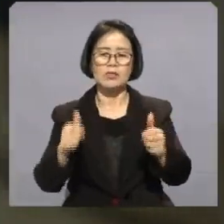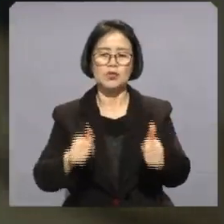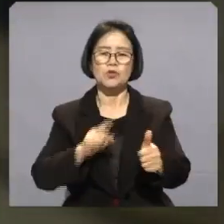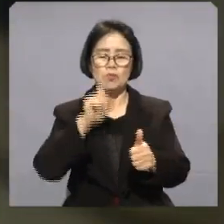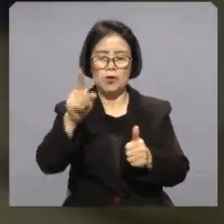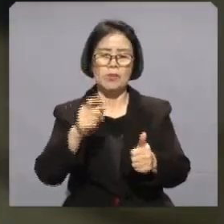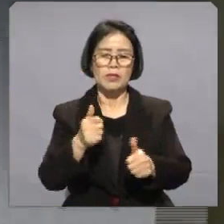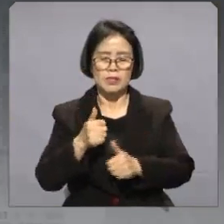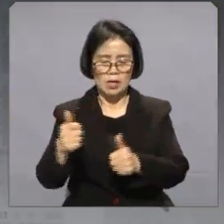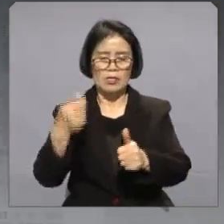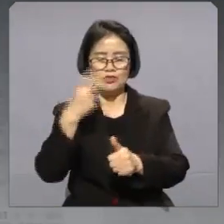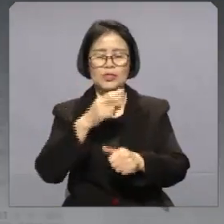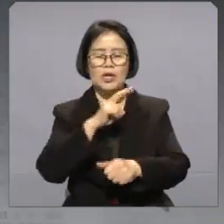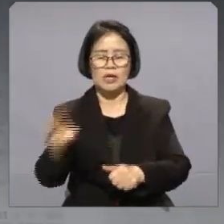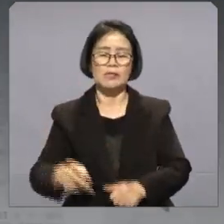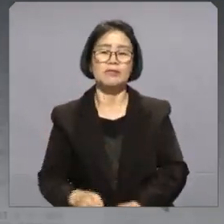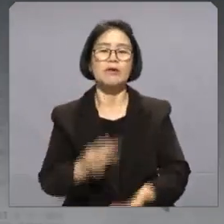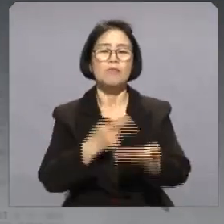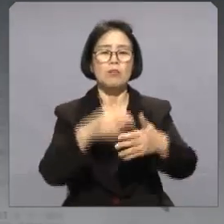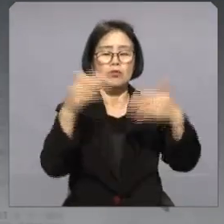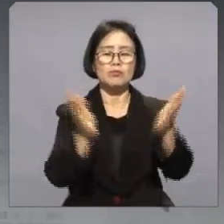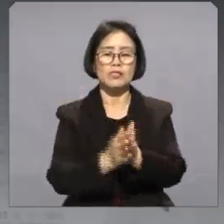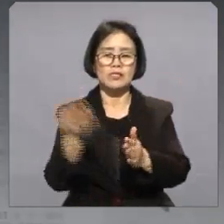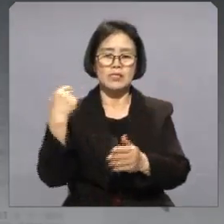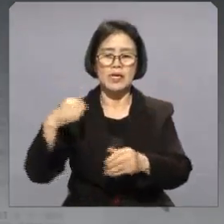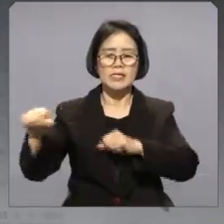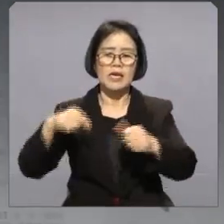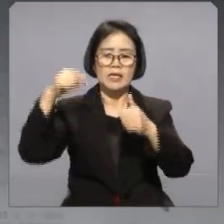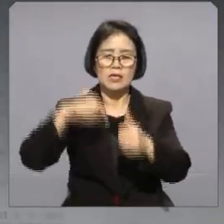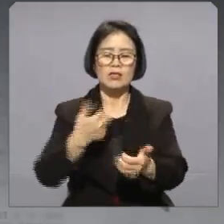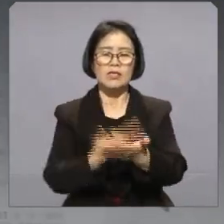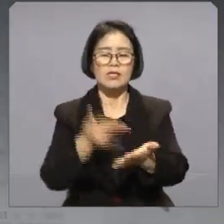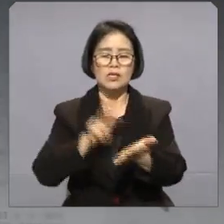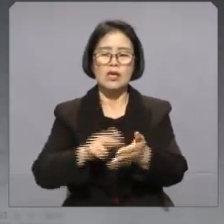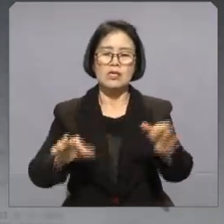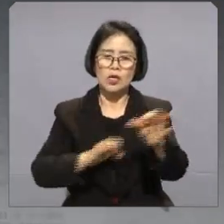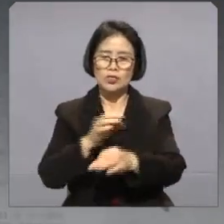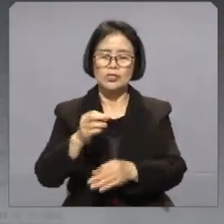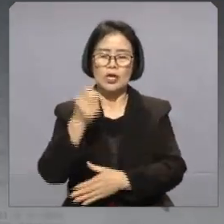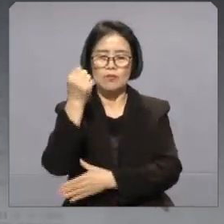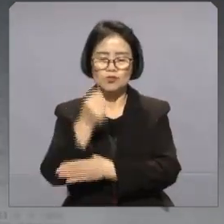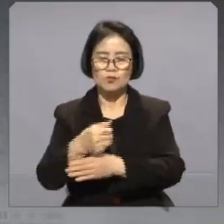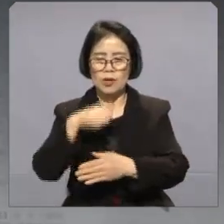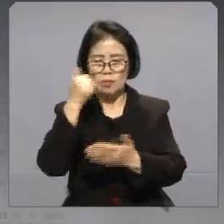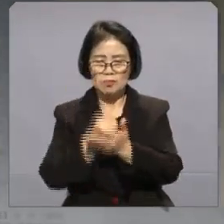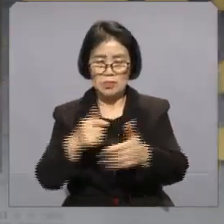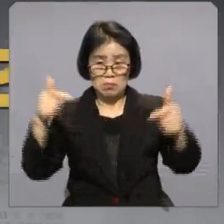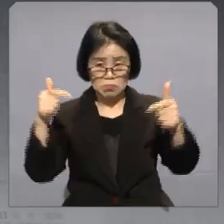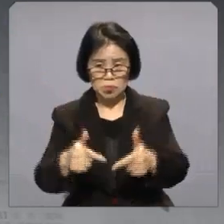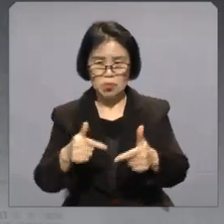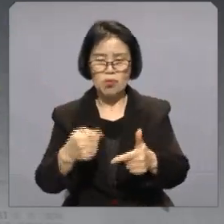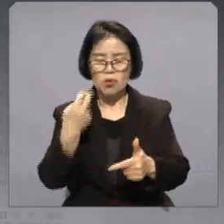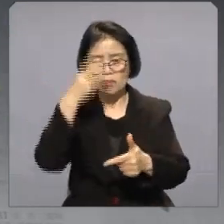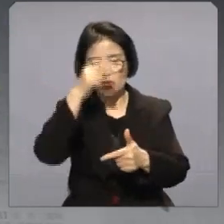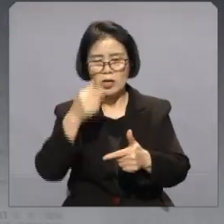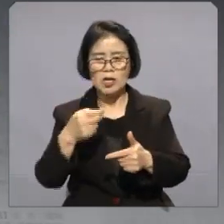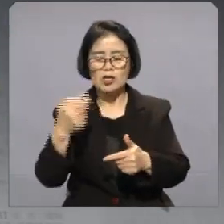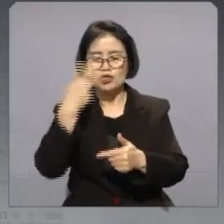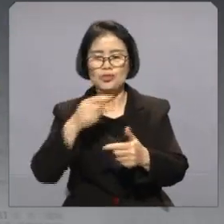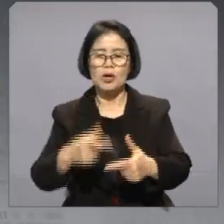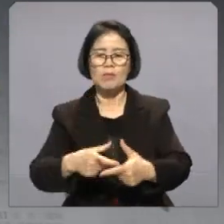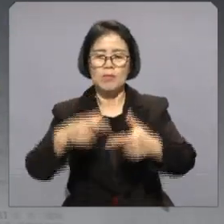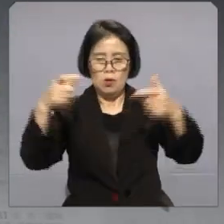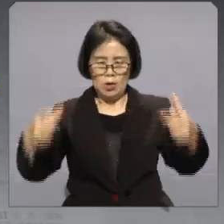합니다. 법무부는 지난해 시행령을 개정해 경제와 부패범죄로 축소됐던 검찰의 수사개시 범위를